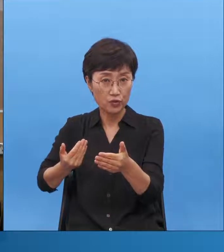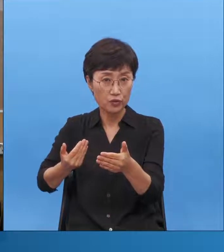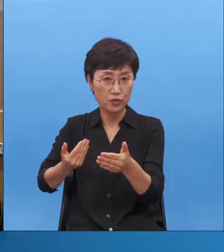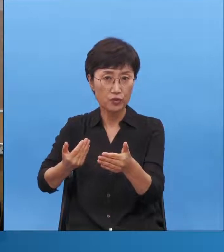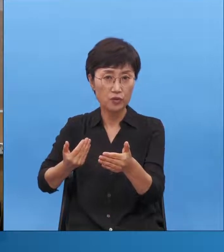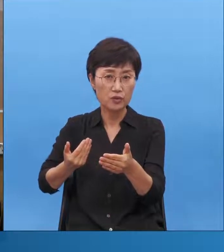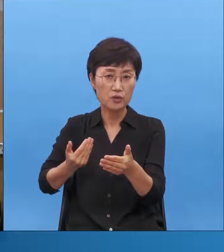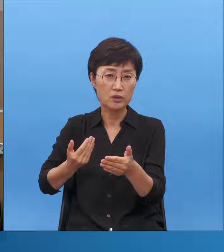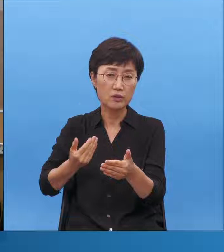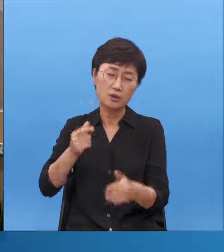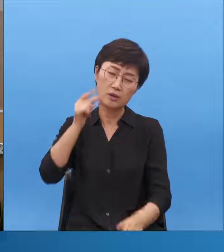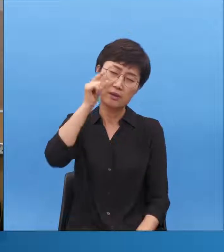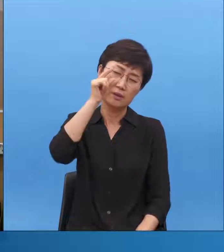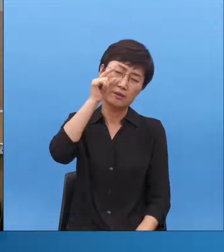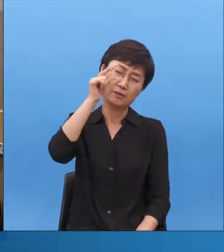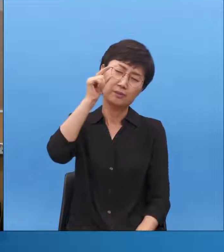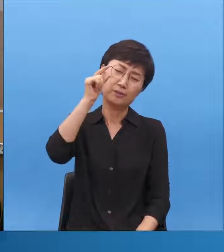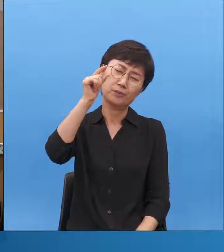비춰내